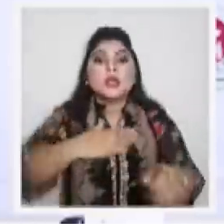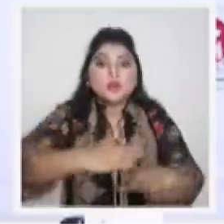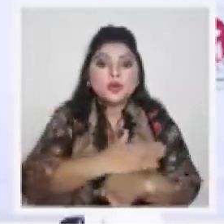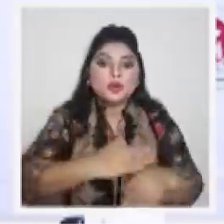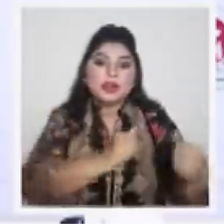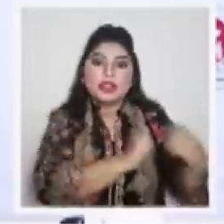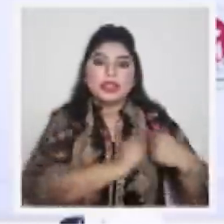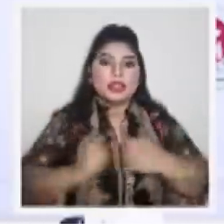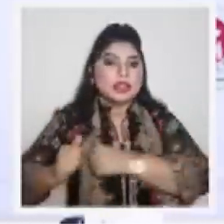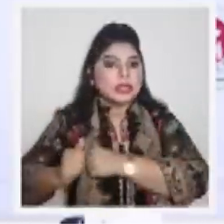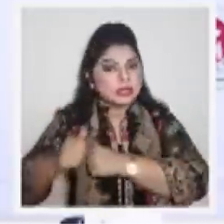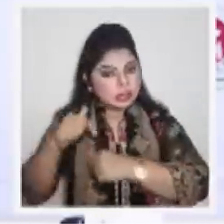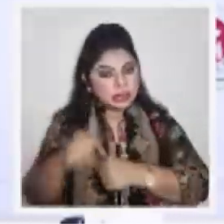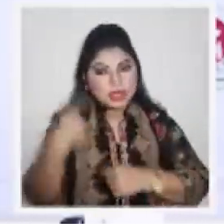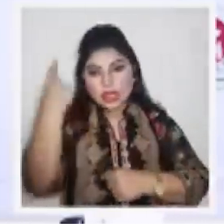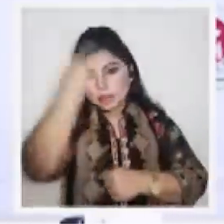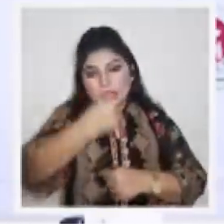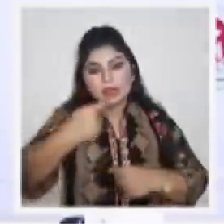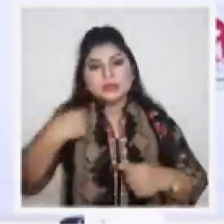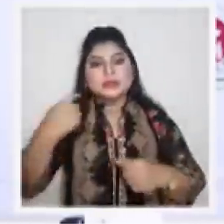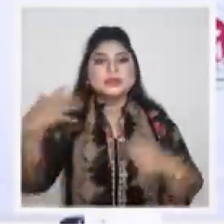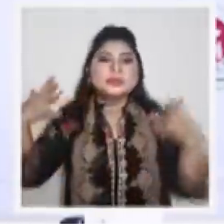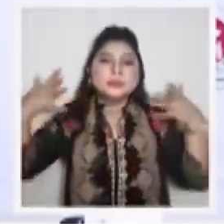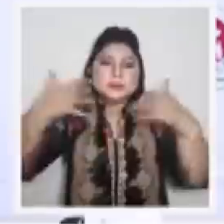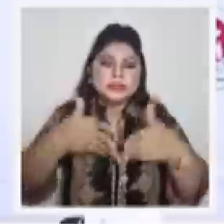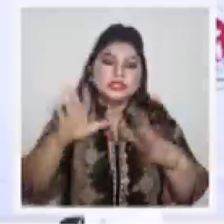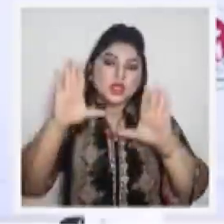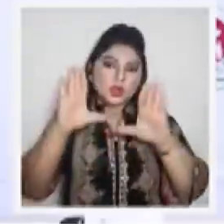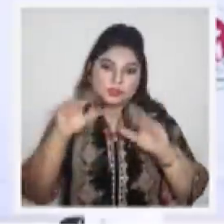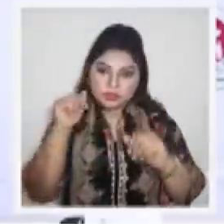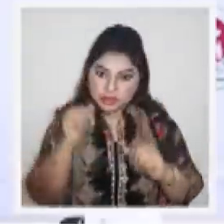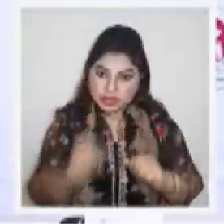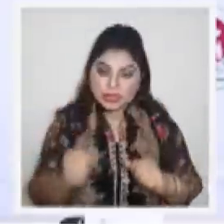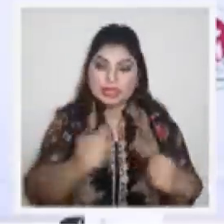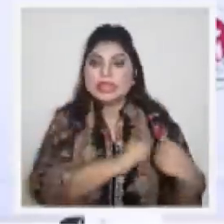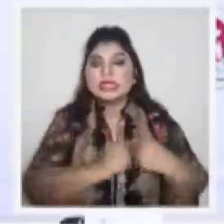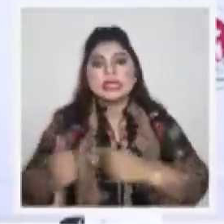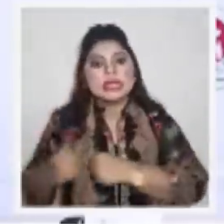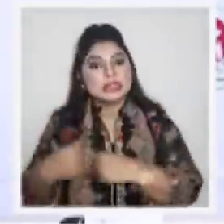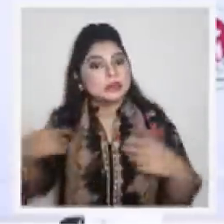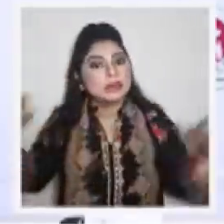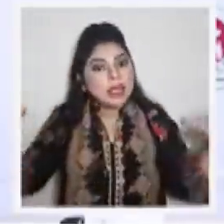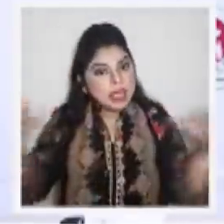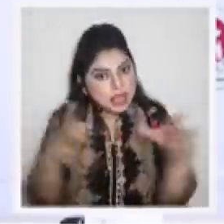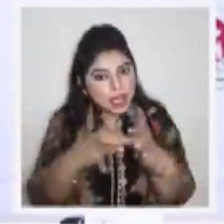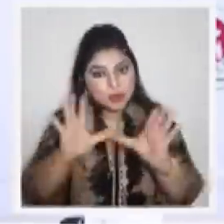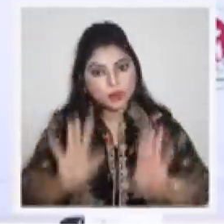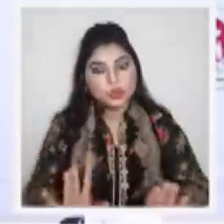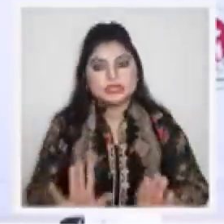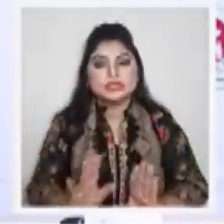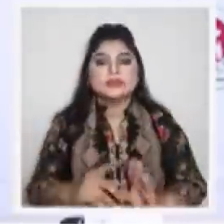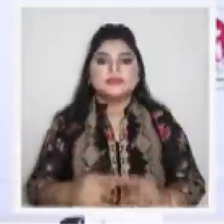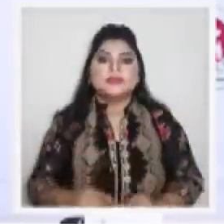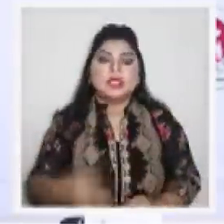বিনীতভাবে অনুরোধ করব, আমরা কয়েকদিন আগেই কোরবানির ঈদ উদযাপন করেছি, পশুর হাটে অনেক লোক সমাগম হয়েছে